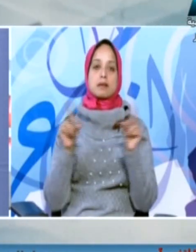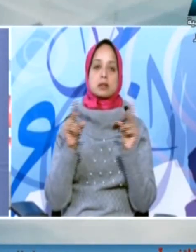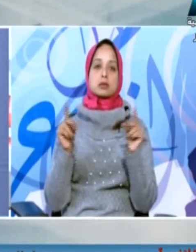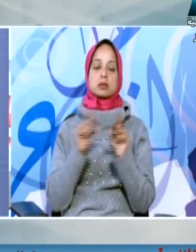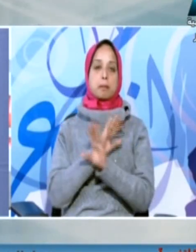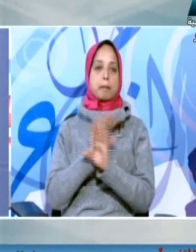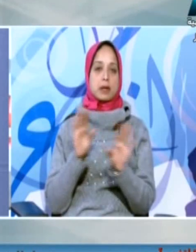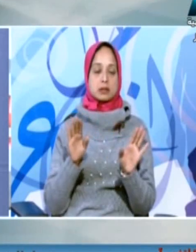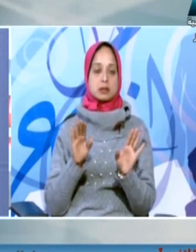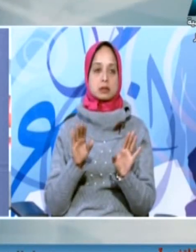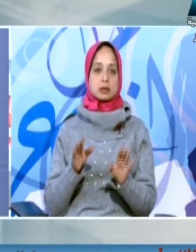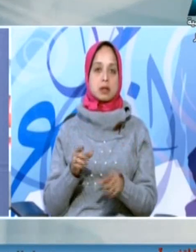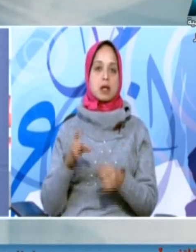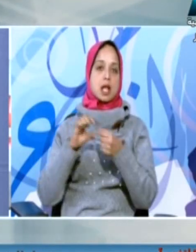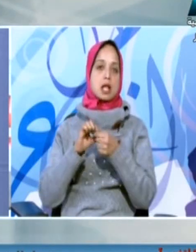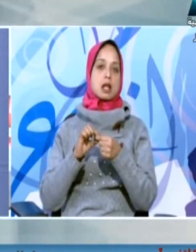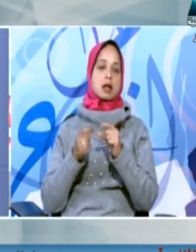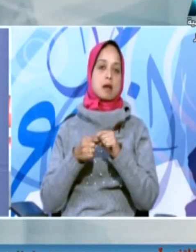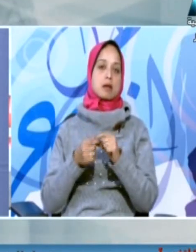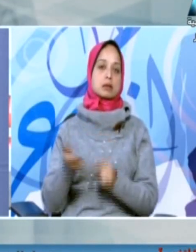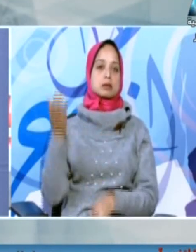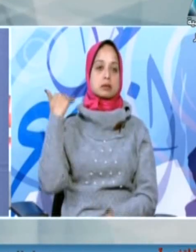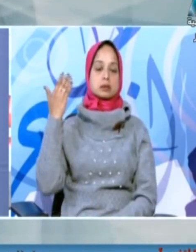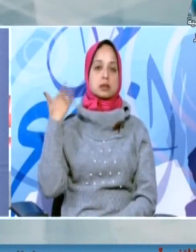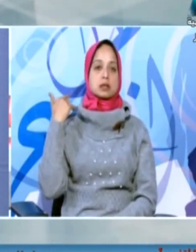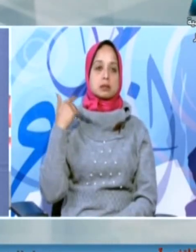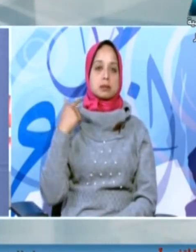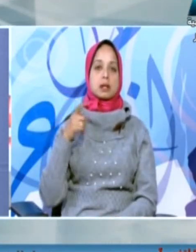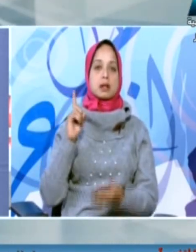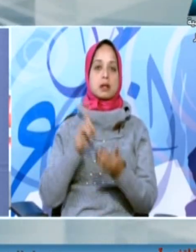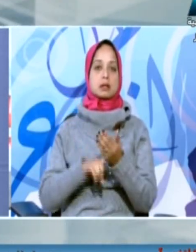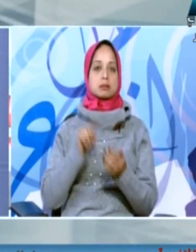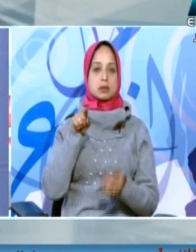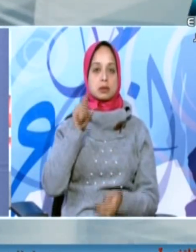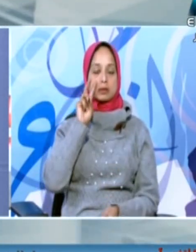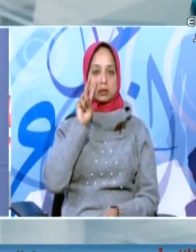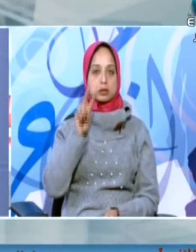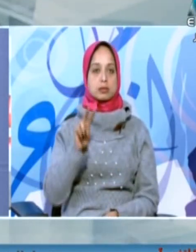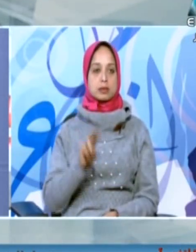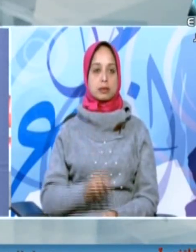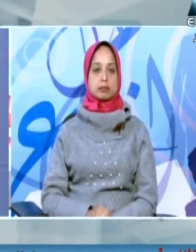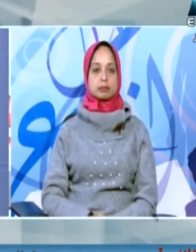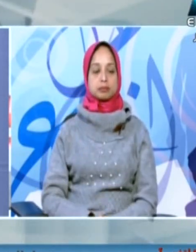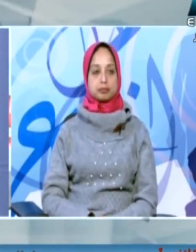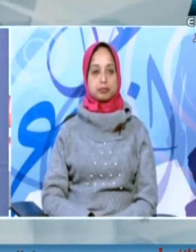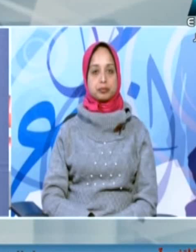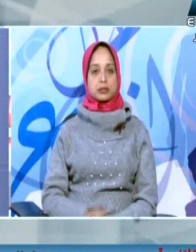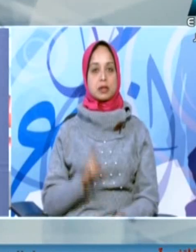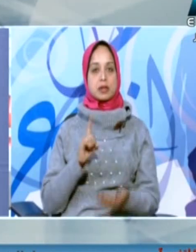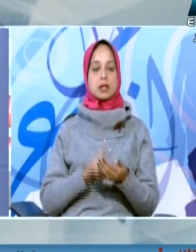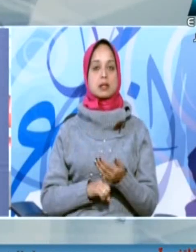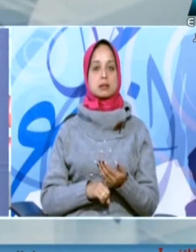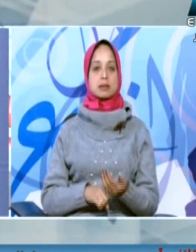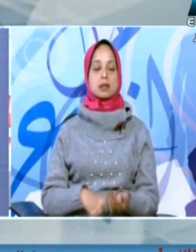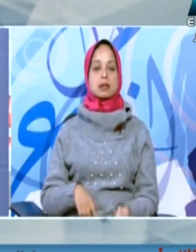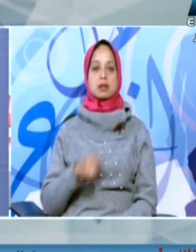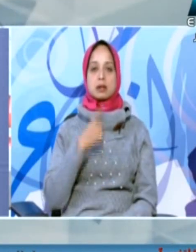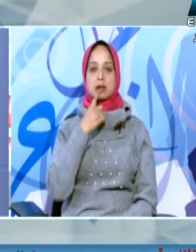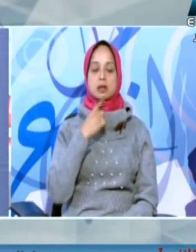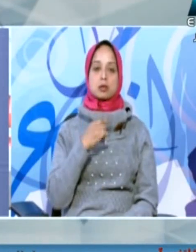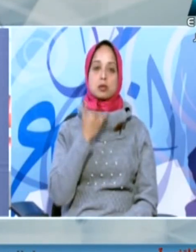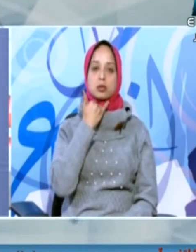الوقت الحلقات القديمه دي هي كانت ضروري انك انت تشوفها. ايوه. لان هي نازله على اليوتيوب ومنازله